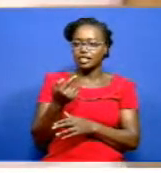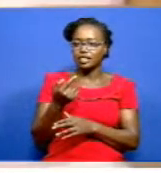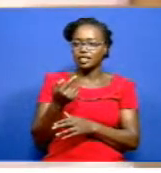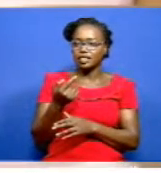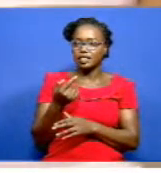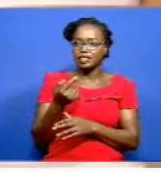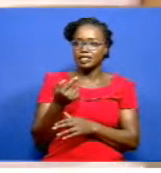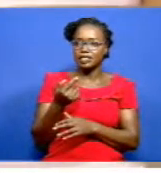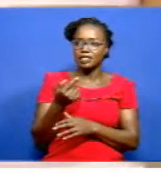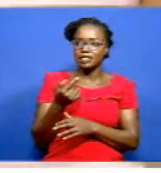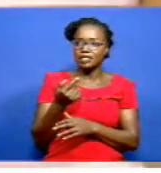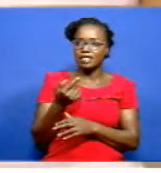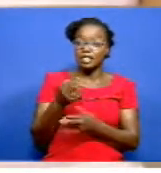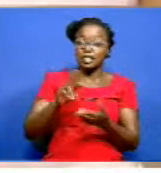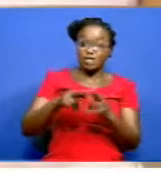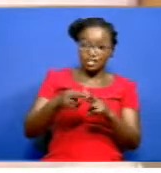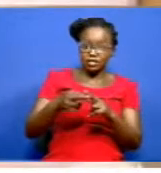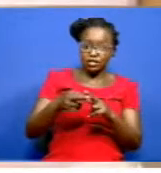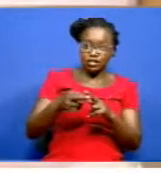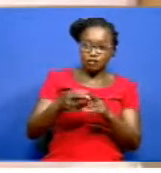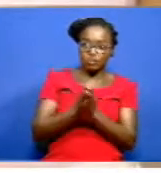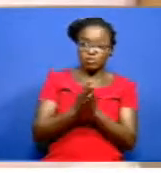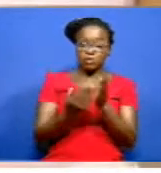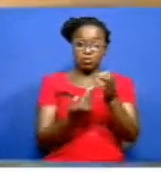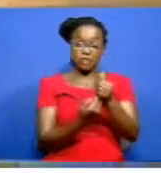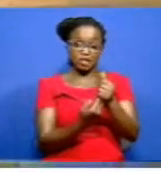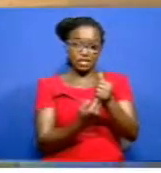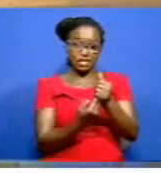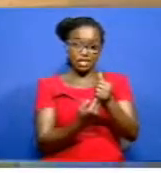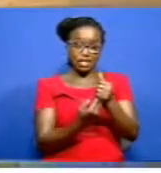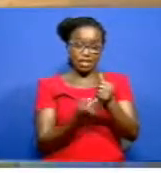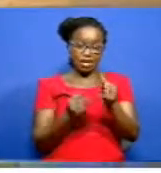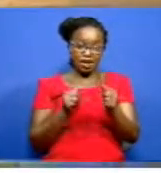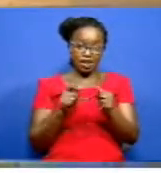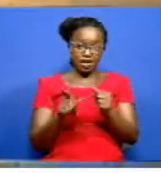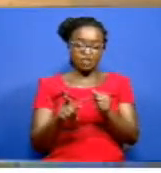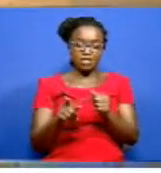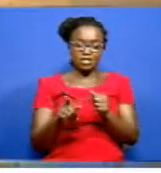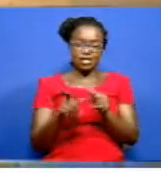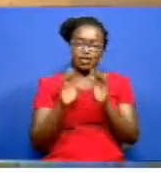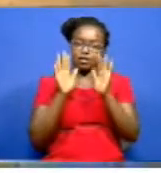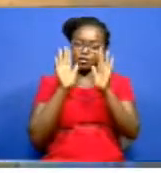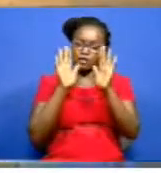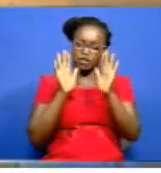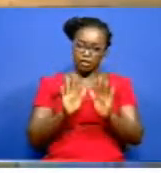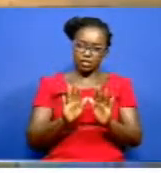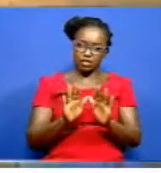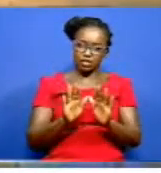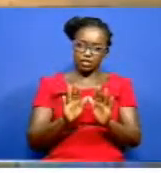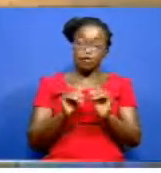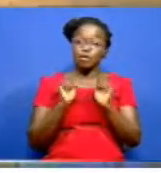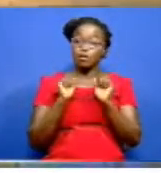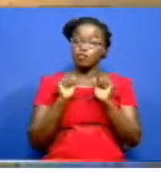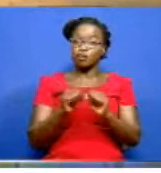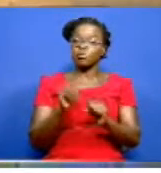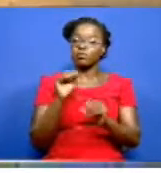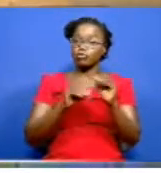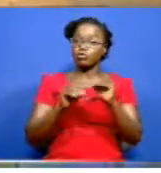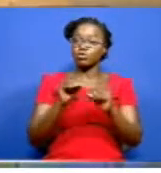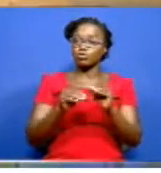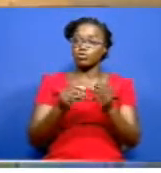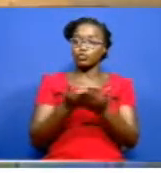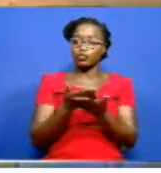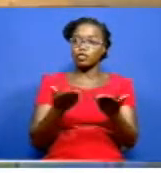tunaweza semaje, uhusiano wake na partner wake ama husband yake inaweza pia kuchangia hayo